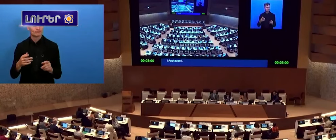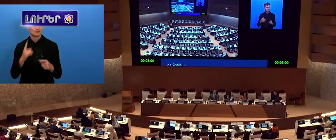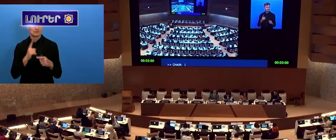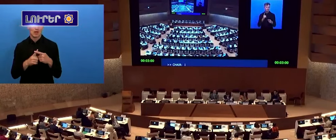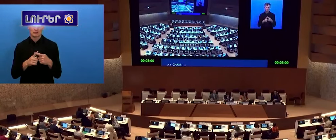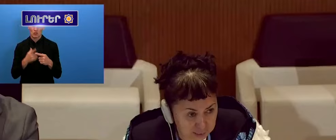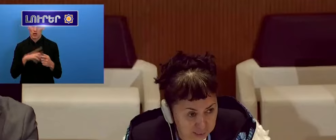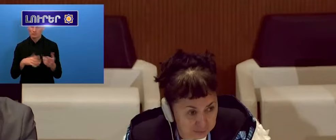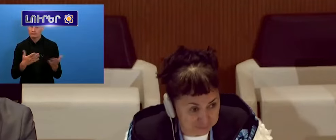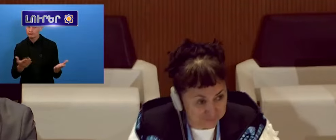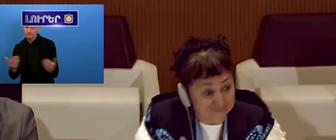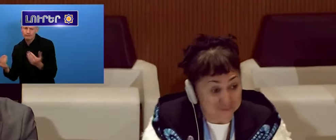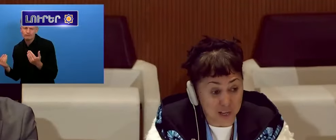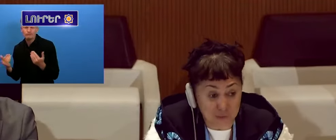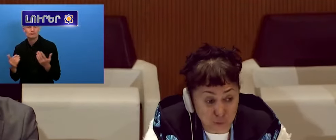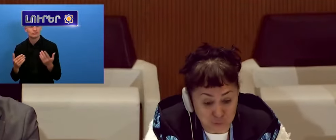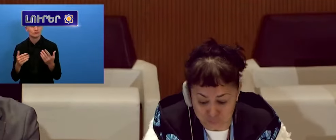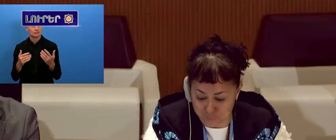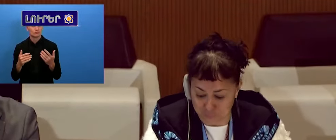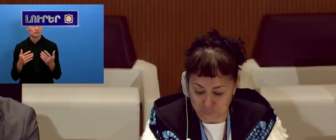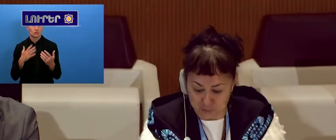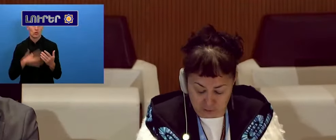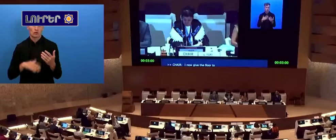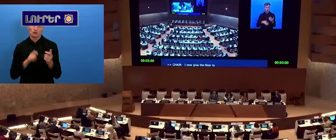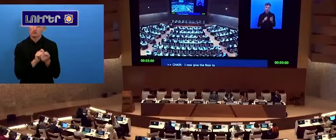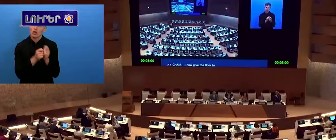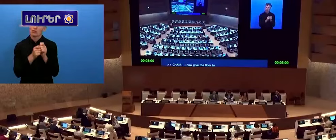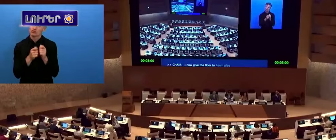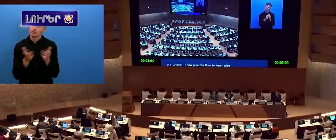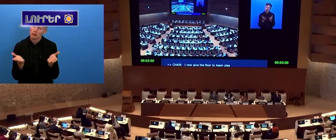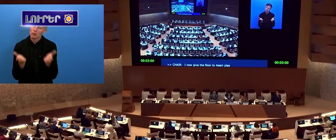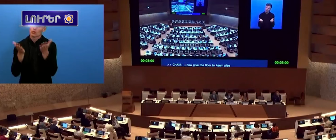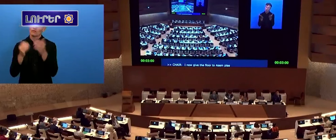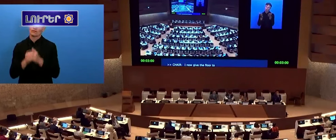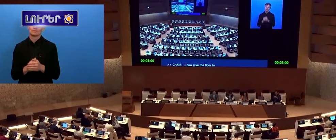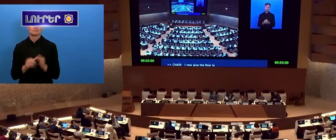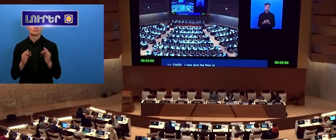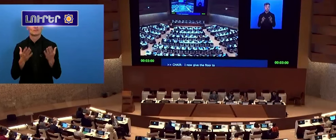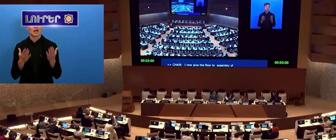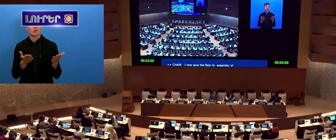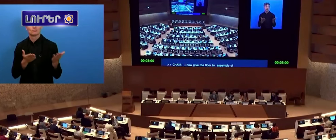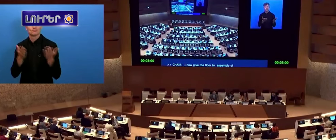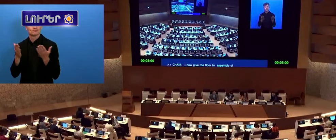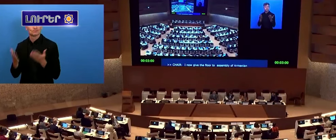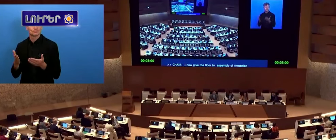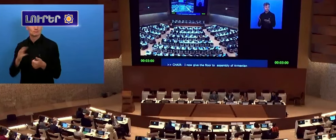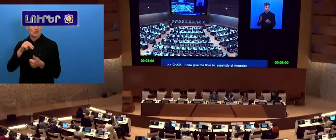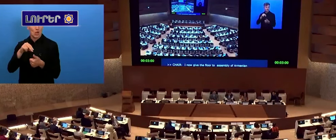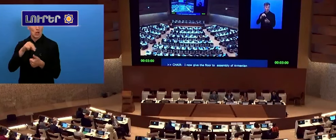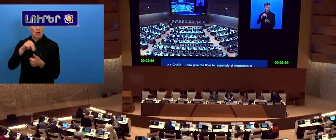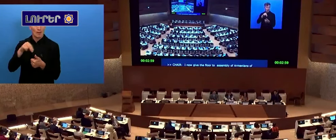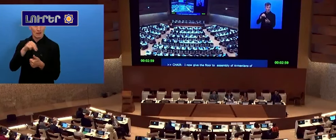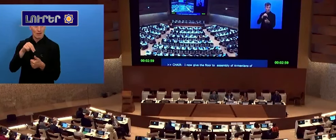Արմենակ Աբրահամյանը Ժնև տեղի ունեցող բնիկ ժողովրդների իրավունքների փորձագիտական մեխանիզմին 17-րդ նիստին վախտը։ Այս ամսաթիվը ու